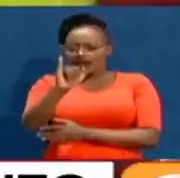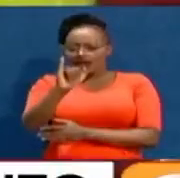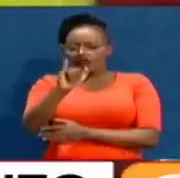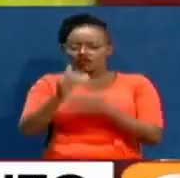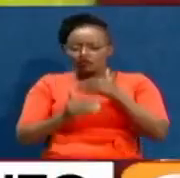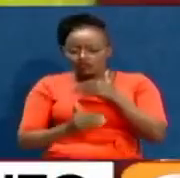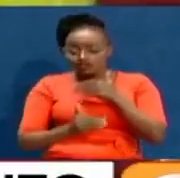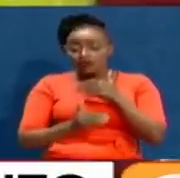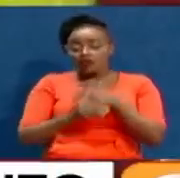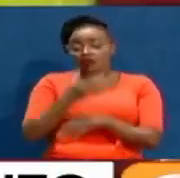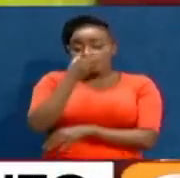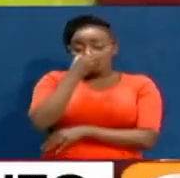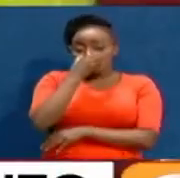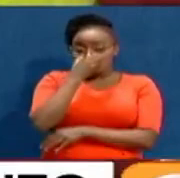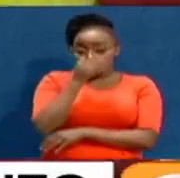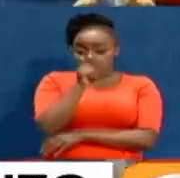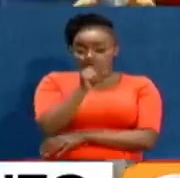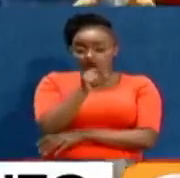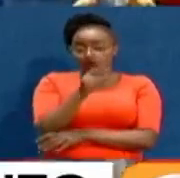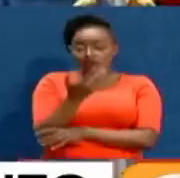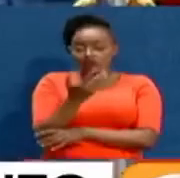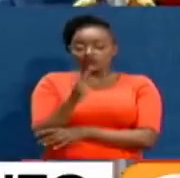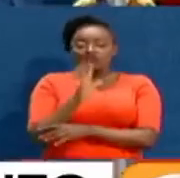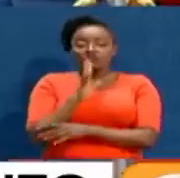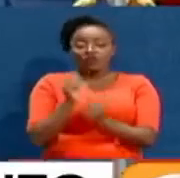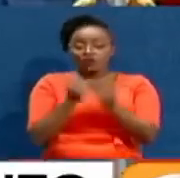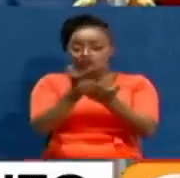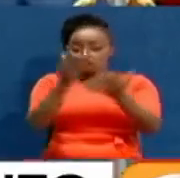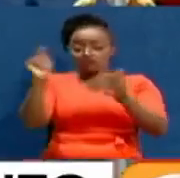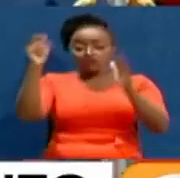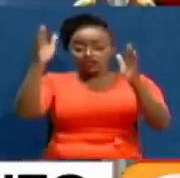Mheshimiwa William Samoei Ruto, ongeeni wa Kenya.